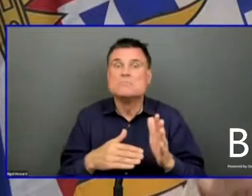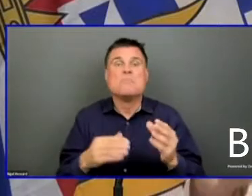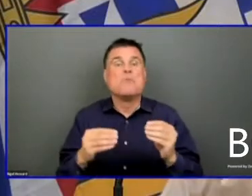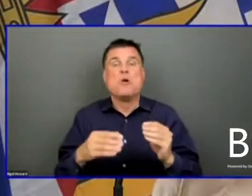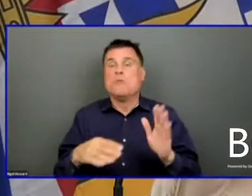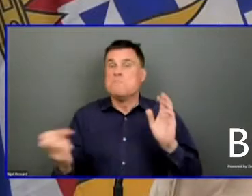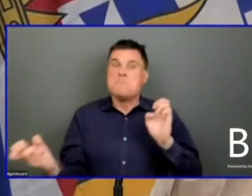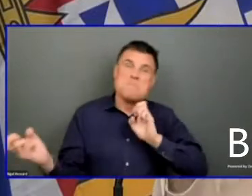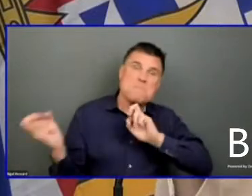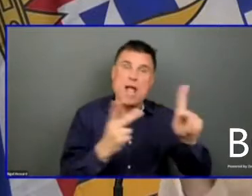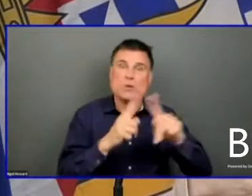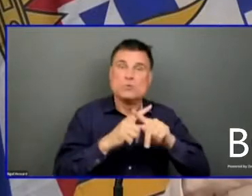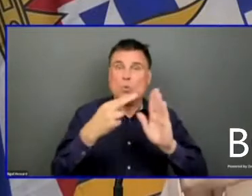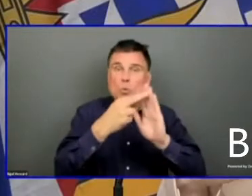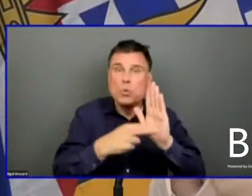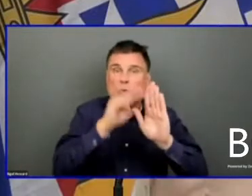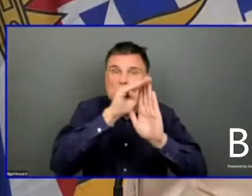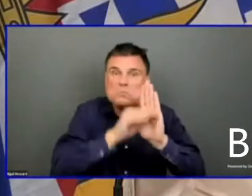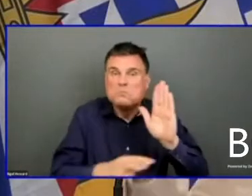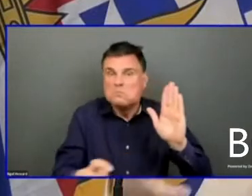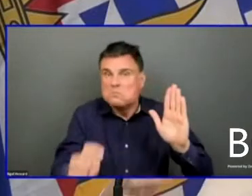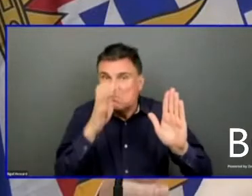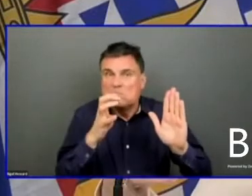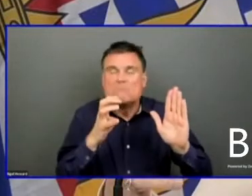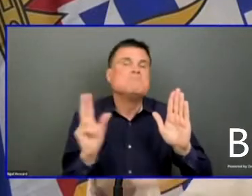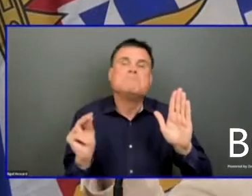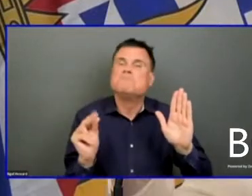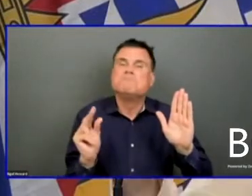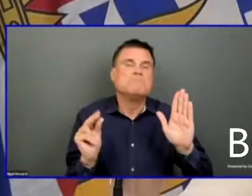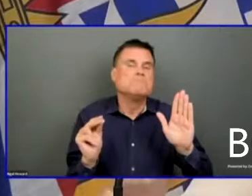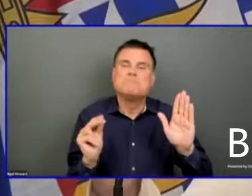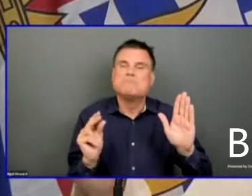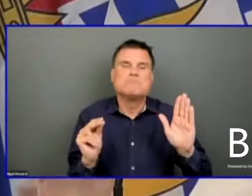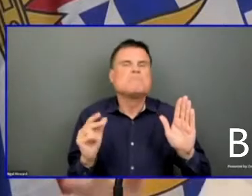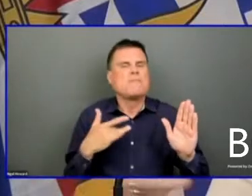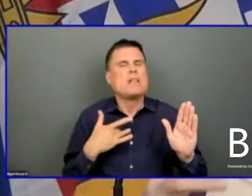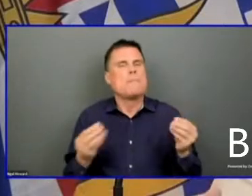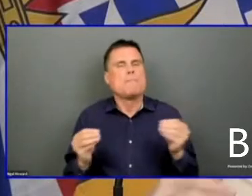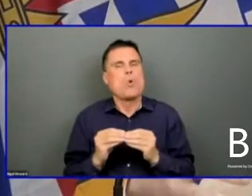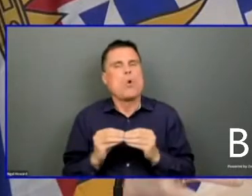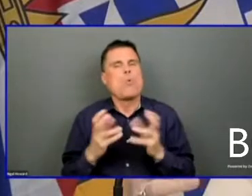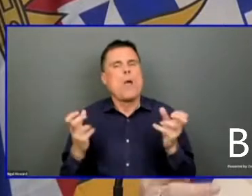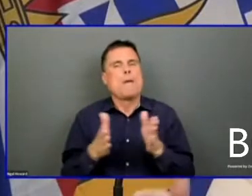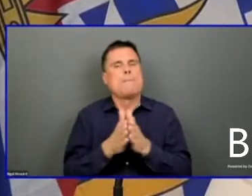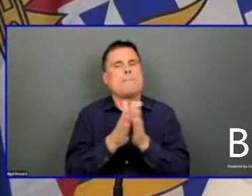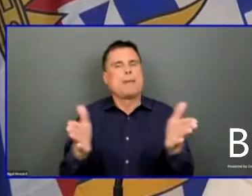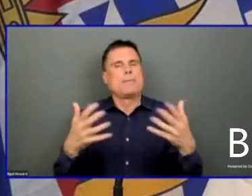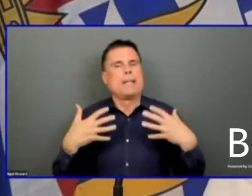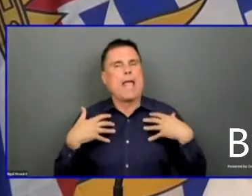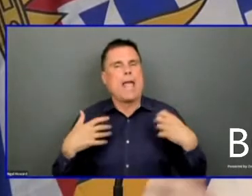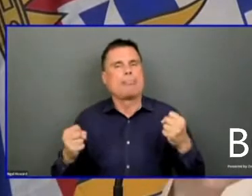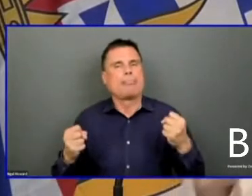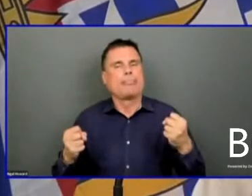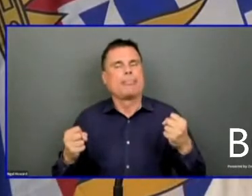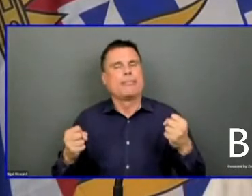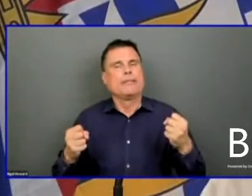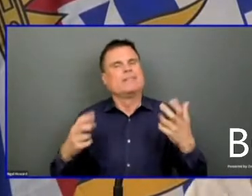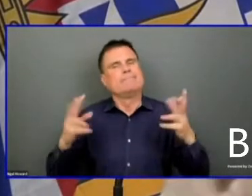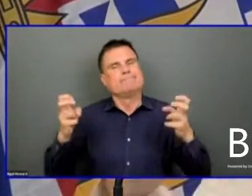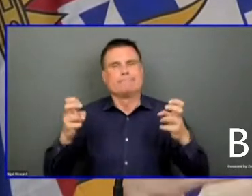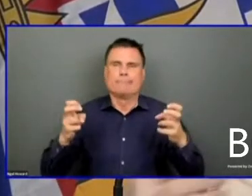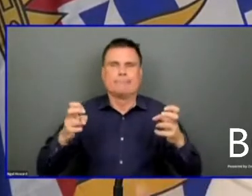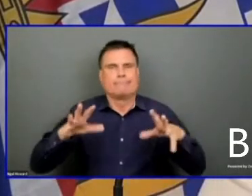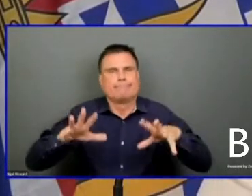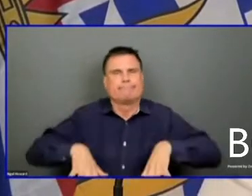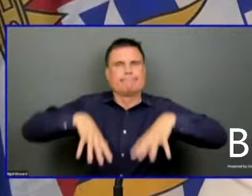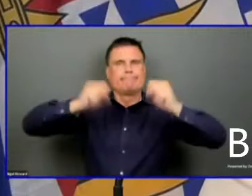be more focal. 那么还接下来的几个礼拜呢，是很重要的，就是因为过去了16个月来我们大家所经